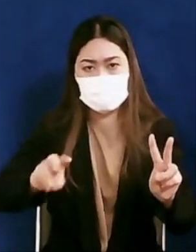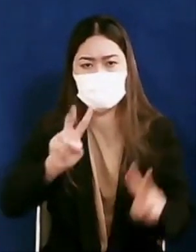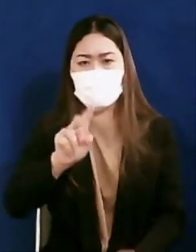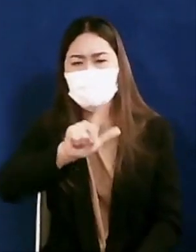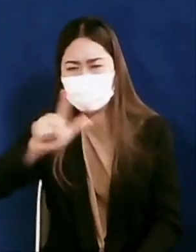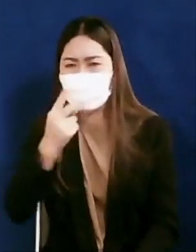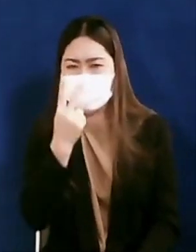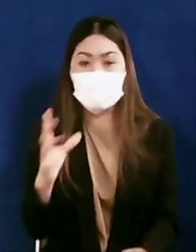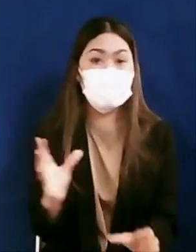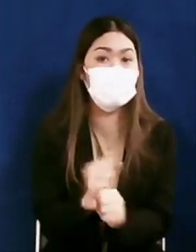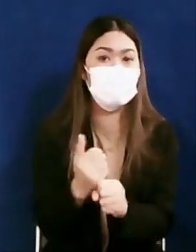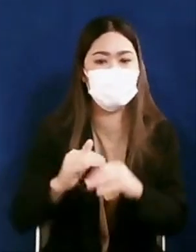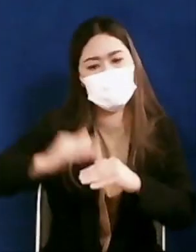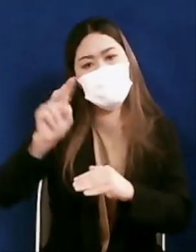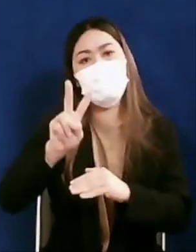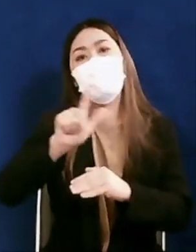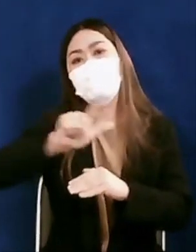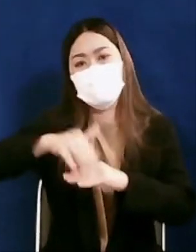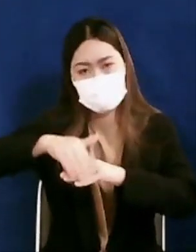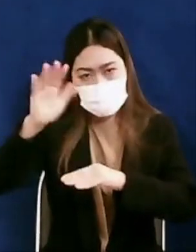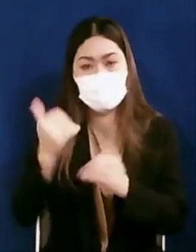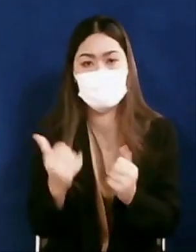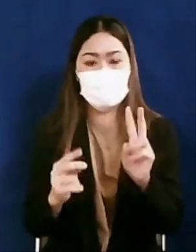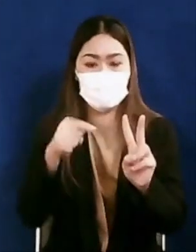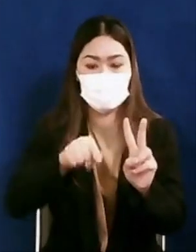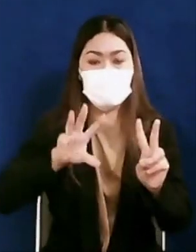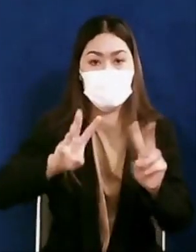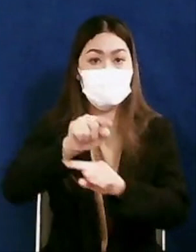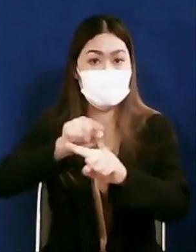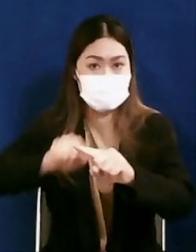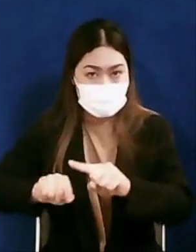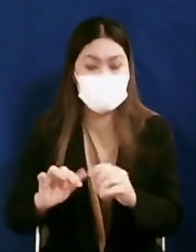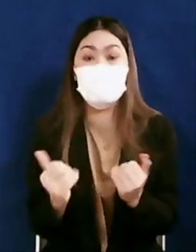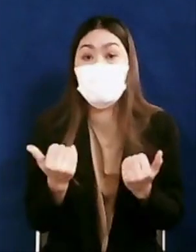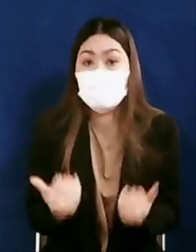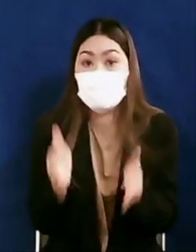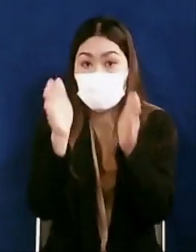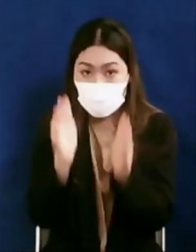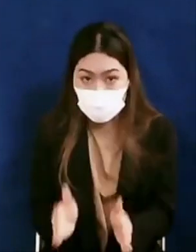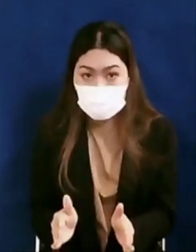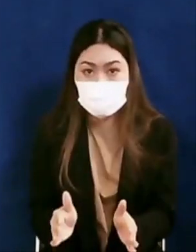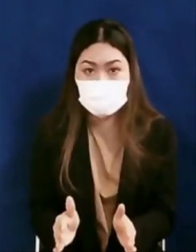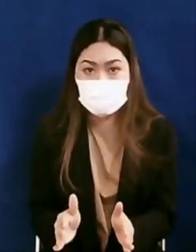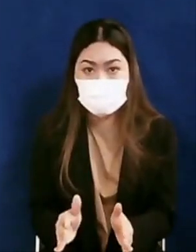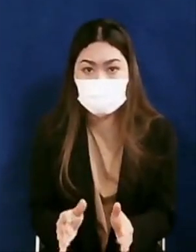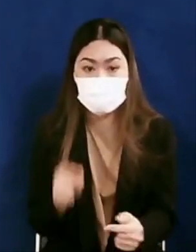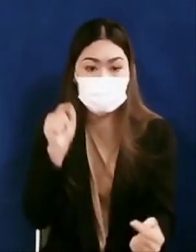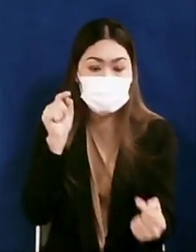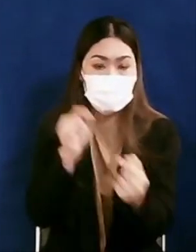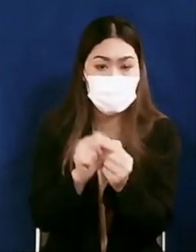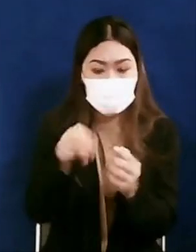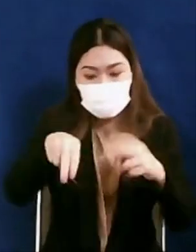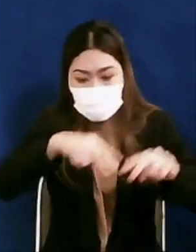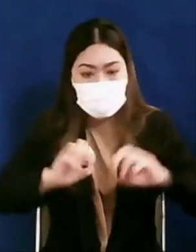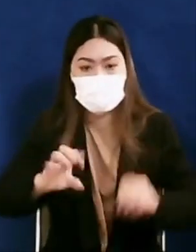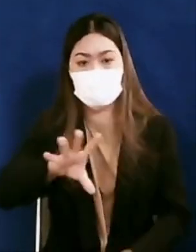ที่เราเห็นแล้ววันนี้ทะลุ2ล้านไปแล้วเนี่ยนะครับก็คือ 2.6% แล้วมีคนที่ไม่ได้เข้าระบบเนี่ยก็คือติ